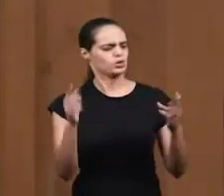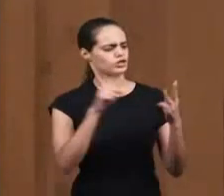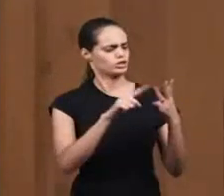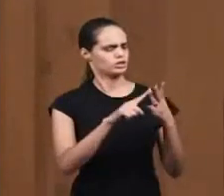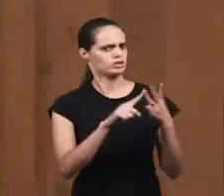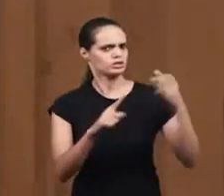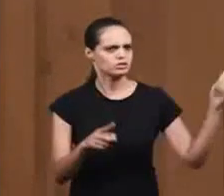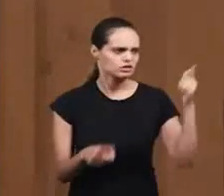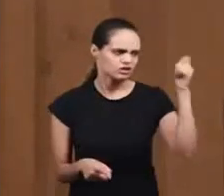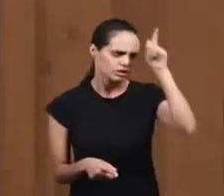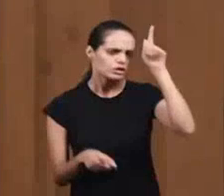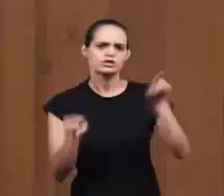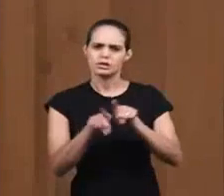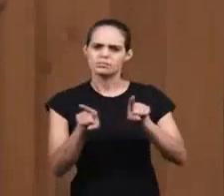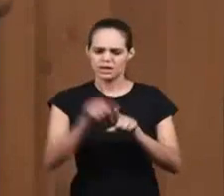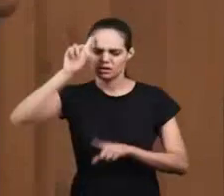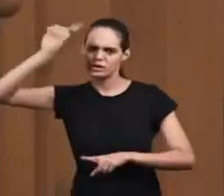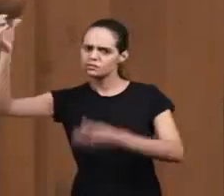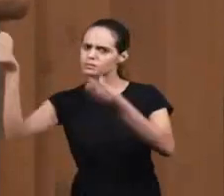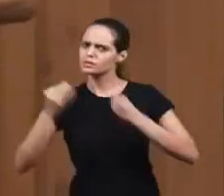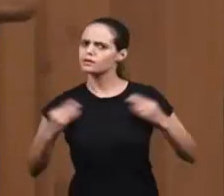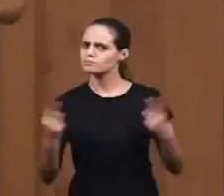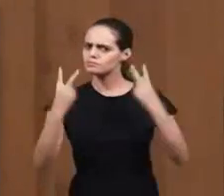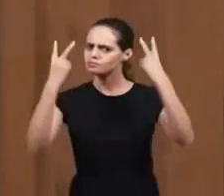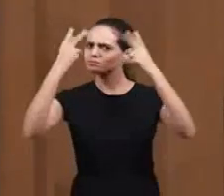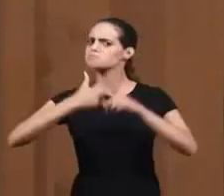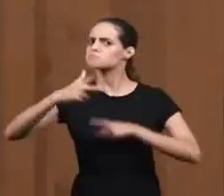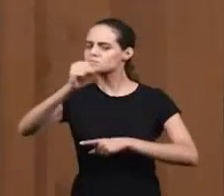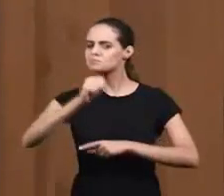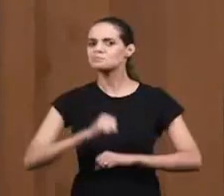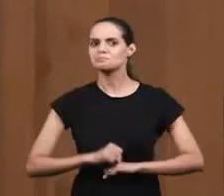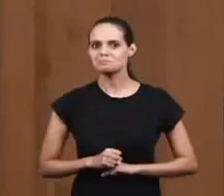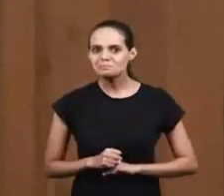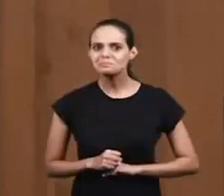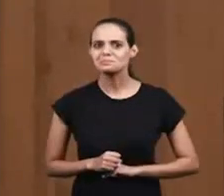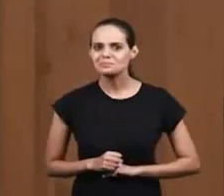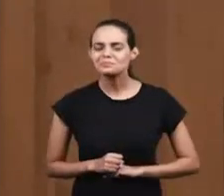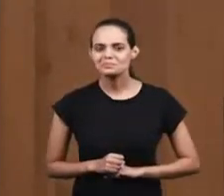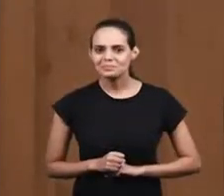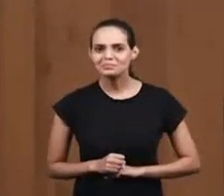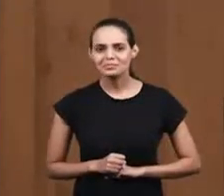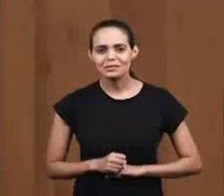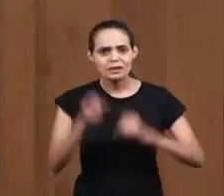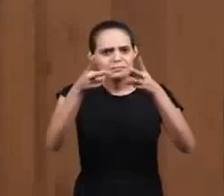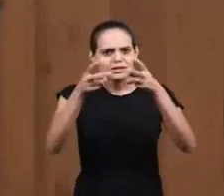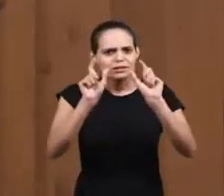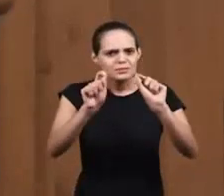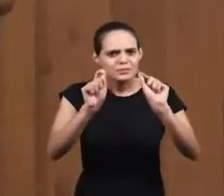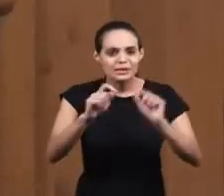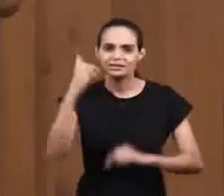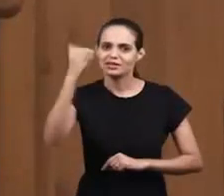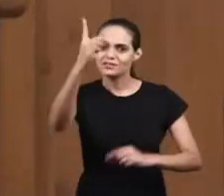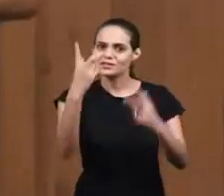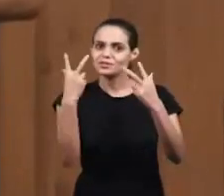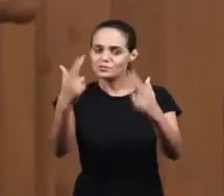Tieres gerettet hatte, so würde der Herr ihn auch aus den Händen des Riesen Goliath retten. Und so können wir sehen, wie David hier